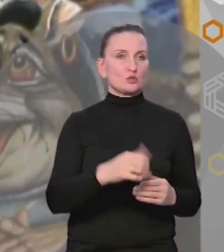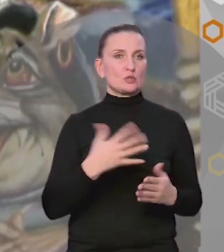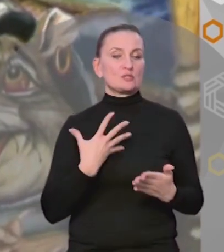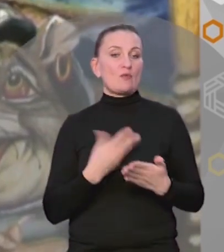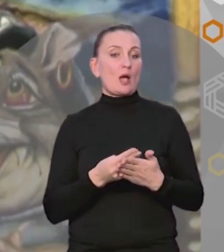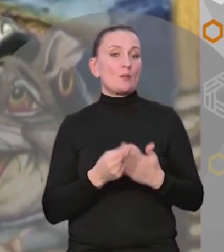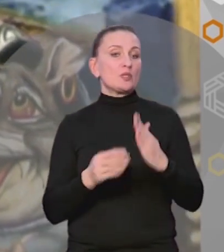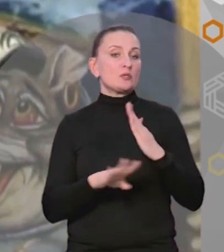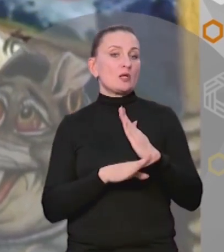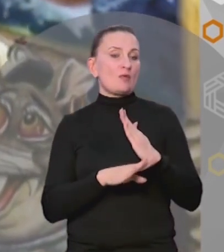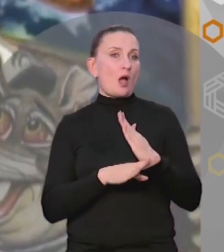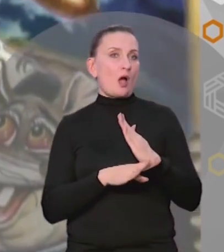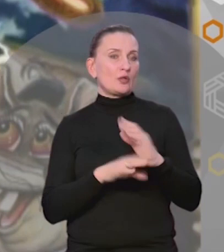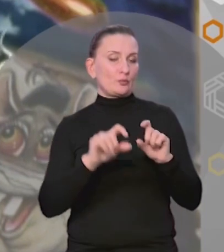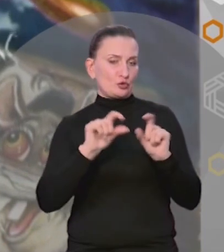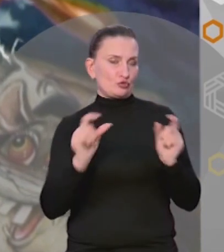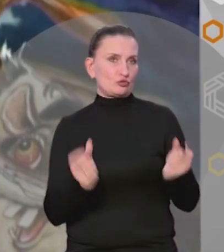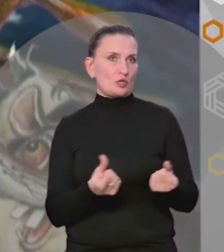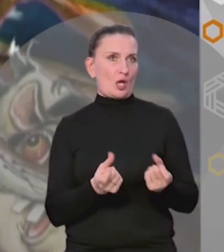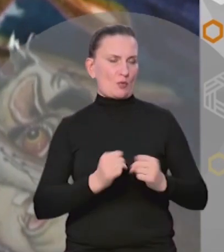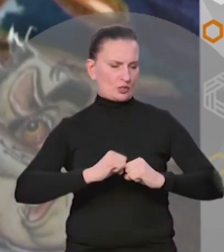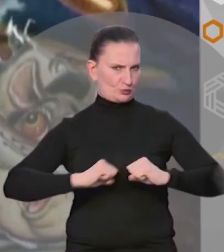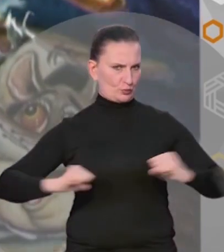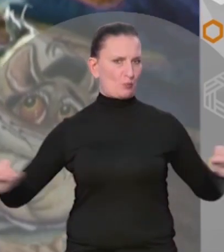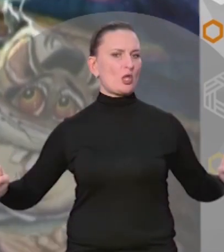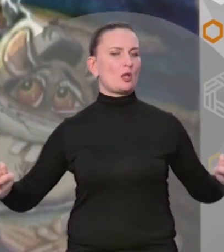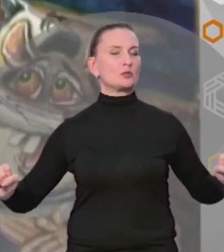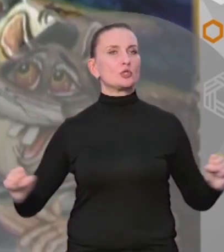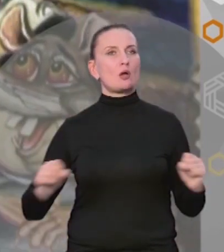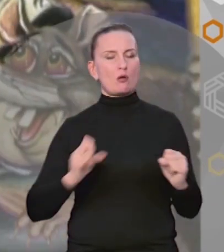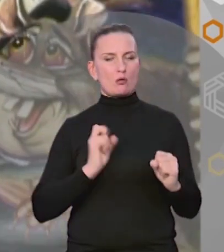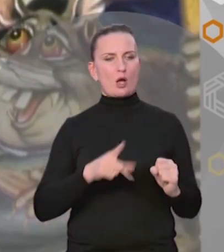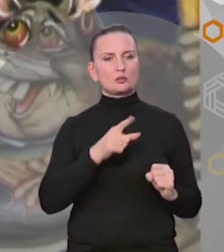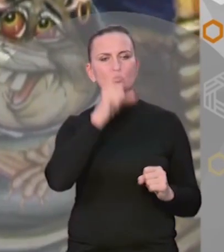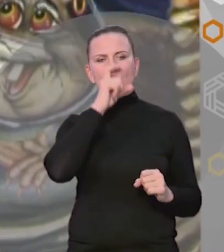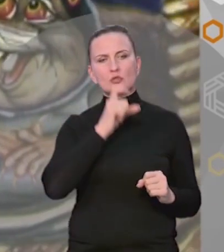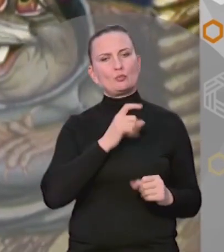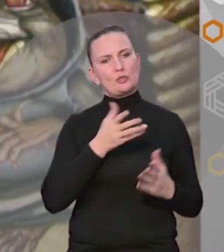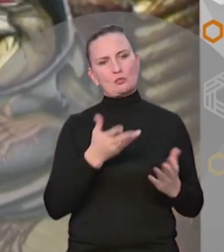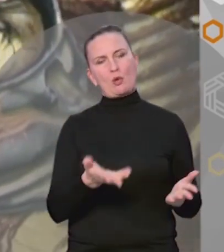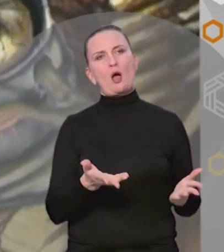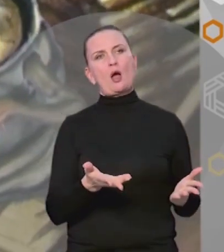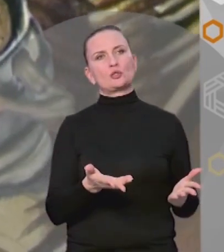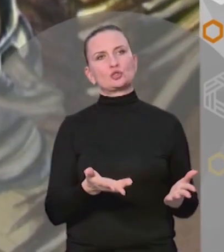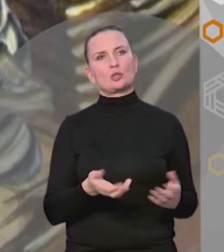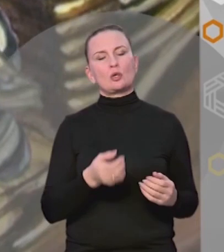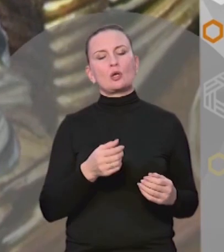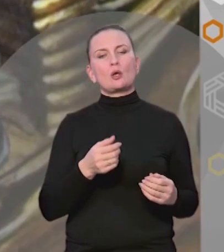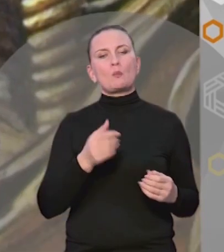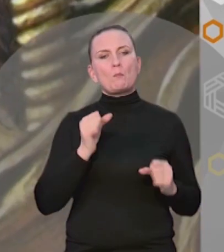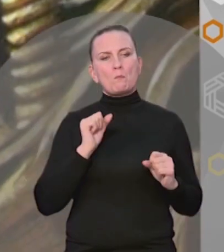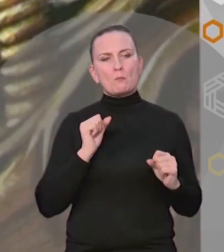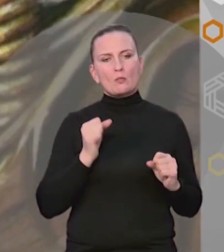своими деревянными частями, распрямился. Как ты не понимаешь,